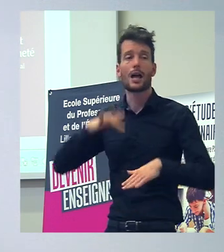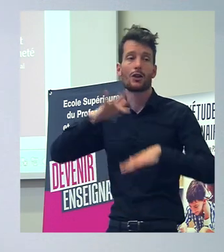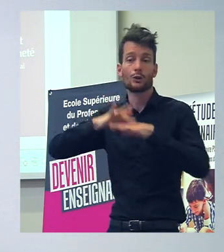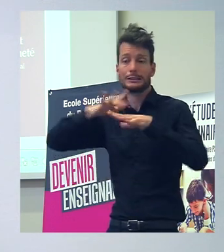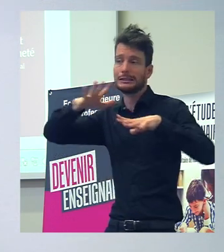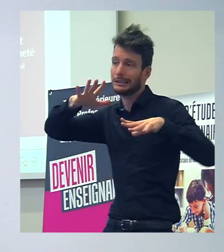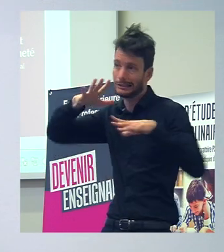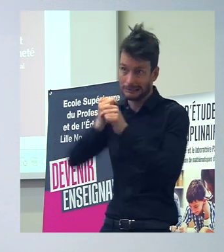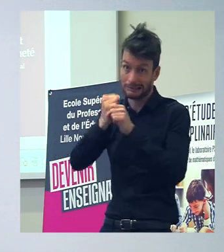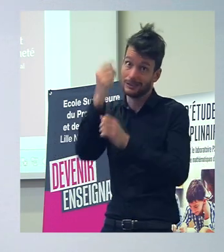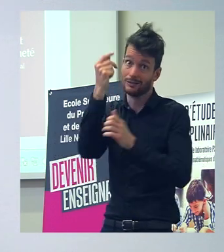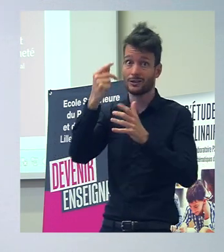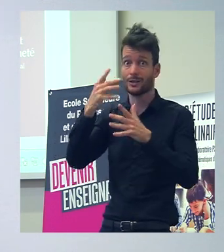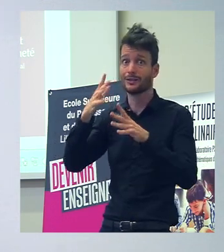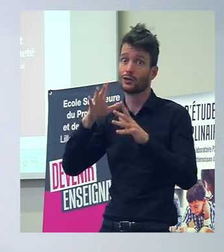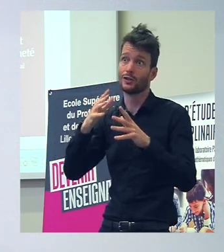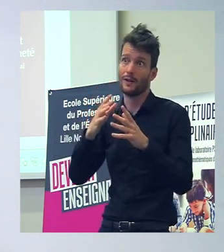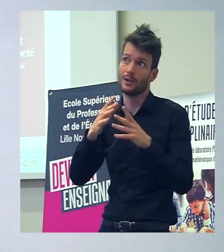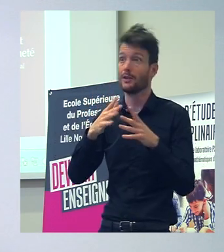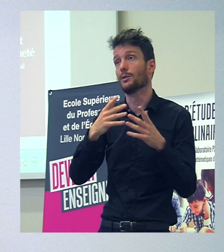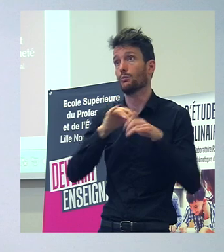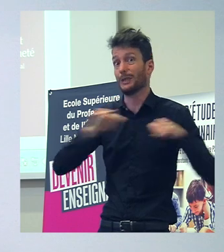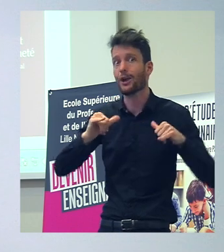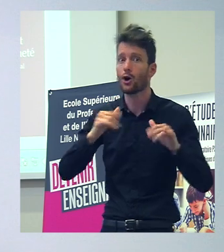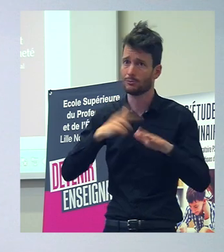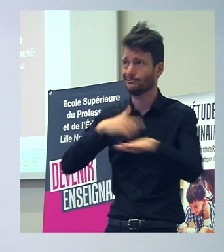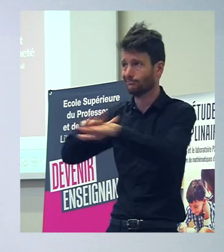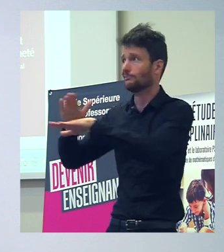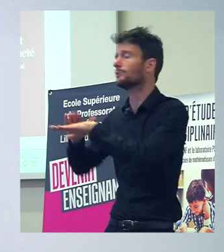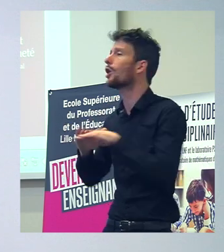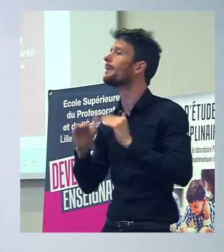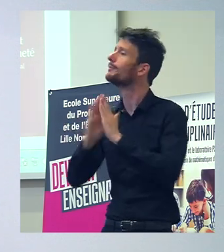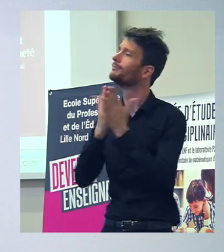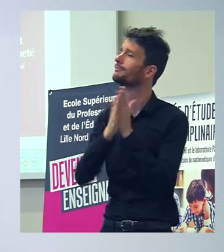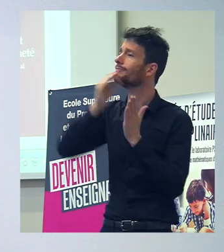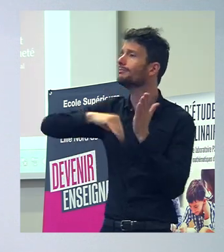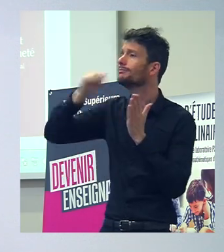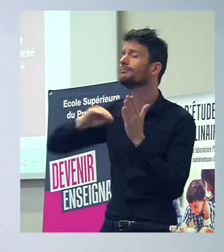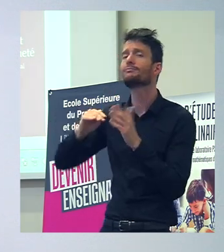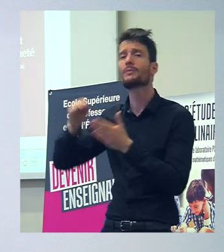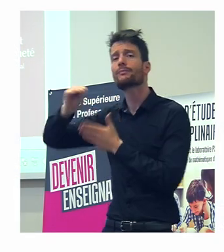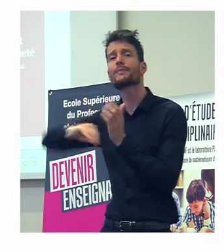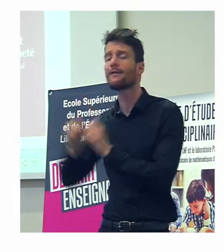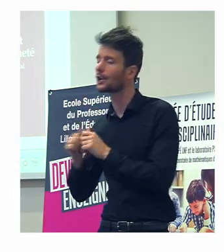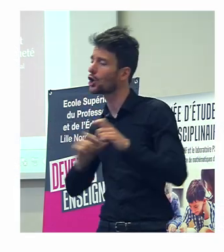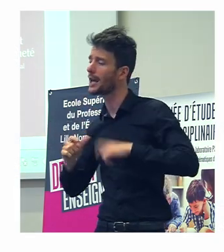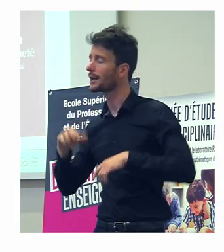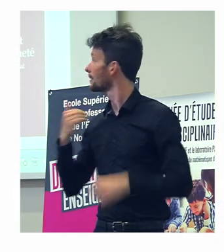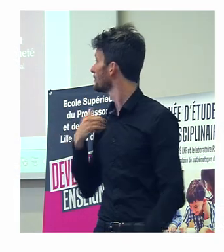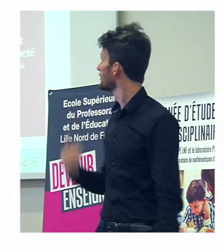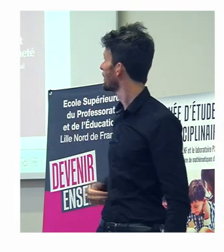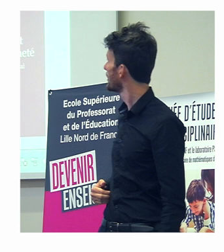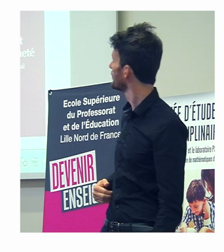Hein, et donc je vous renvoie au moins à un bouquin que j'ai fait avec une collègue Chloé Rocourt et qui s'appelle «